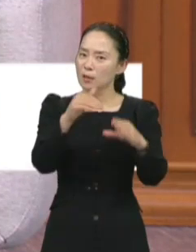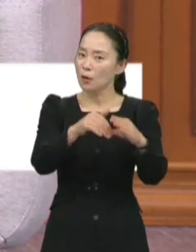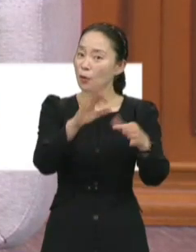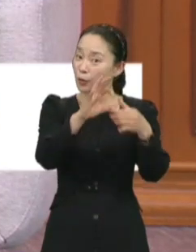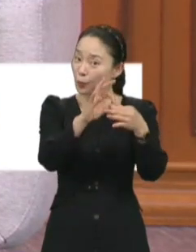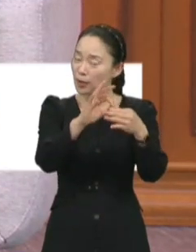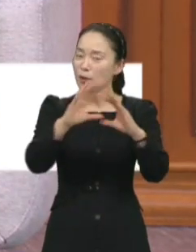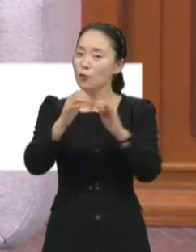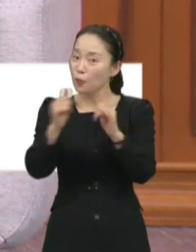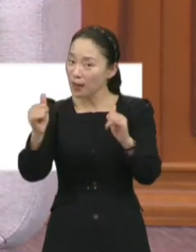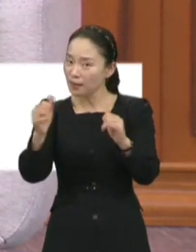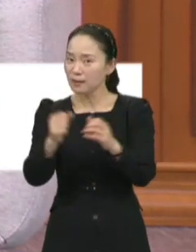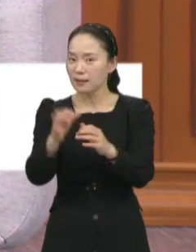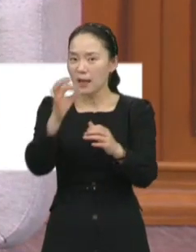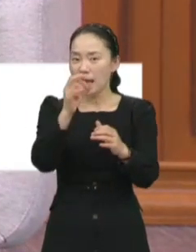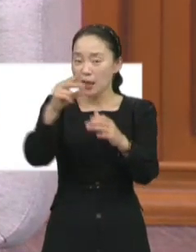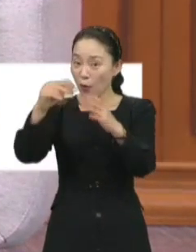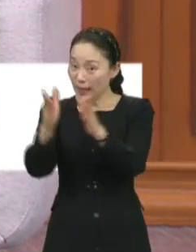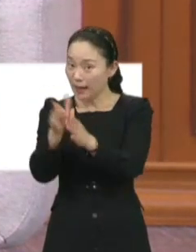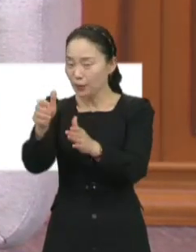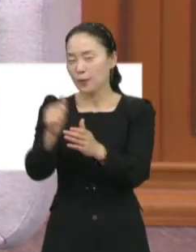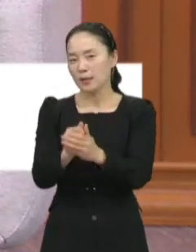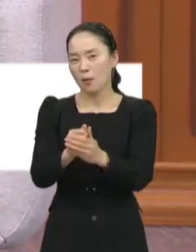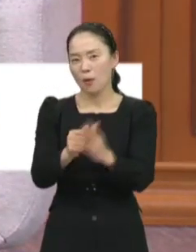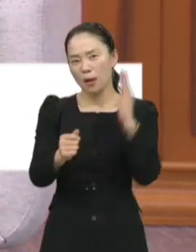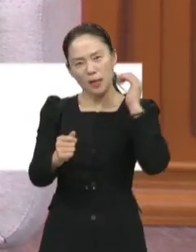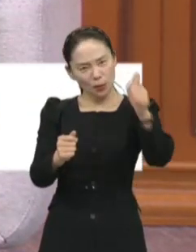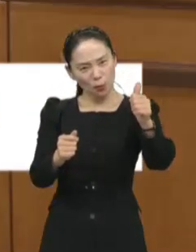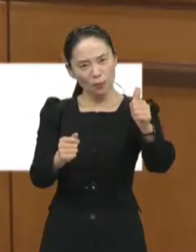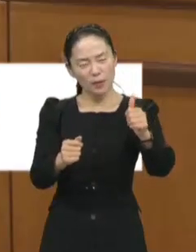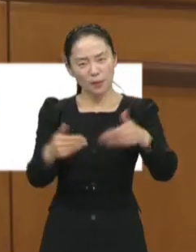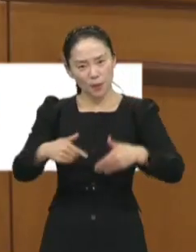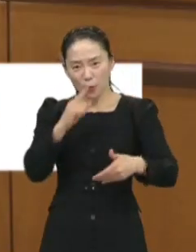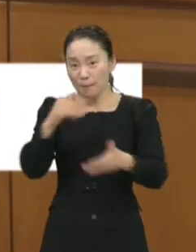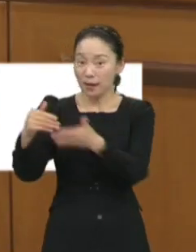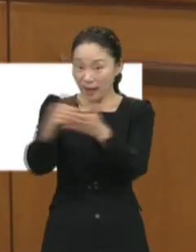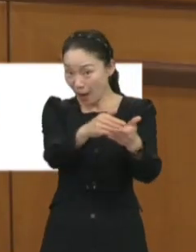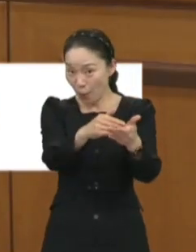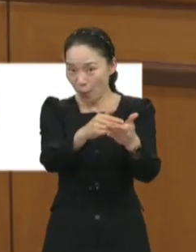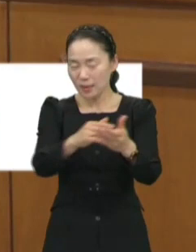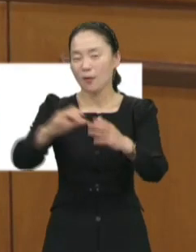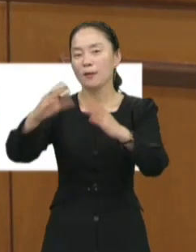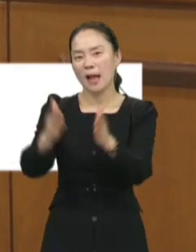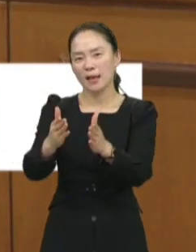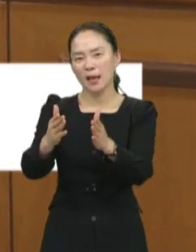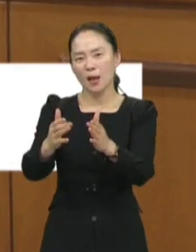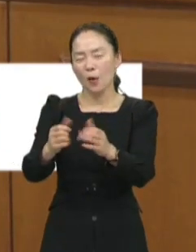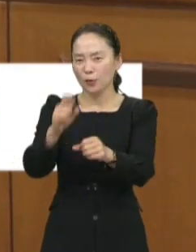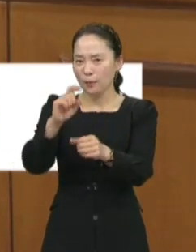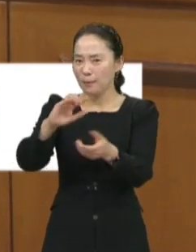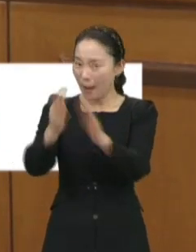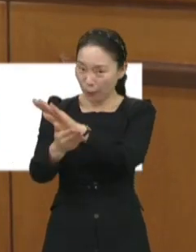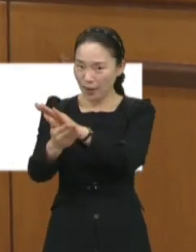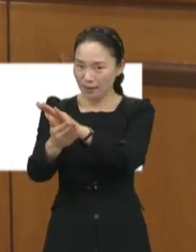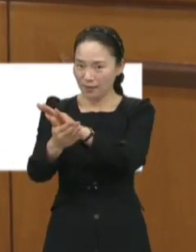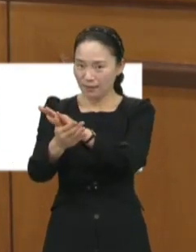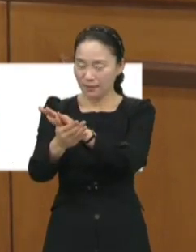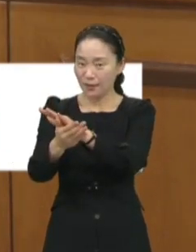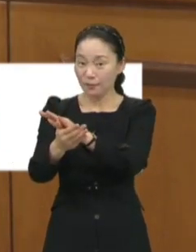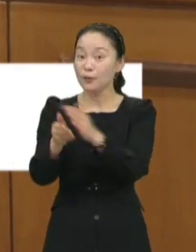통해서 국민들은 여당에 대해서 어 이제 대통령실 할만을 하고 또 당의 체질도 개선하라는 그런 측면